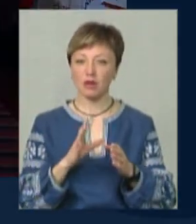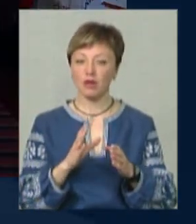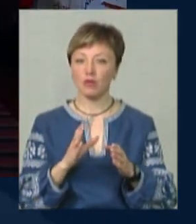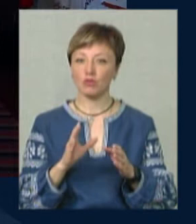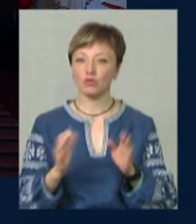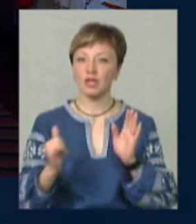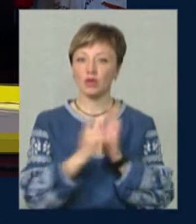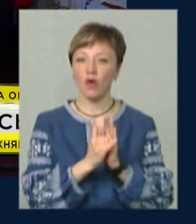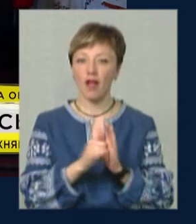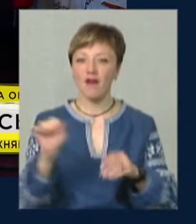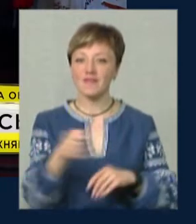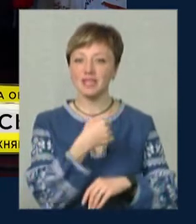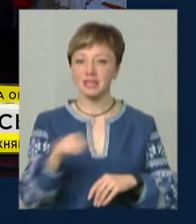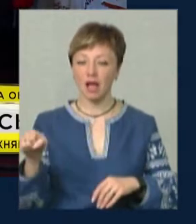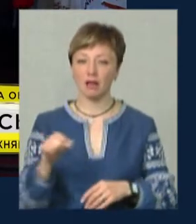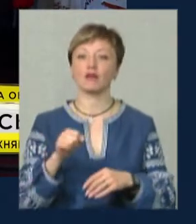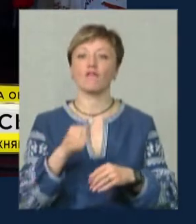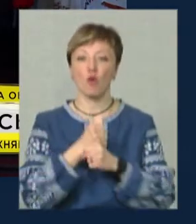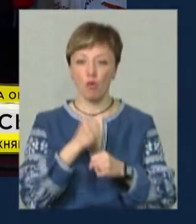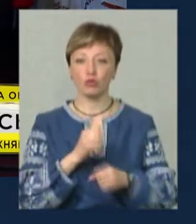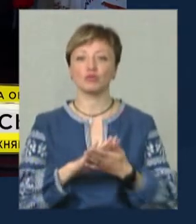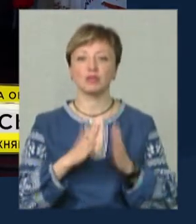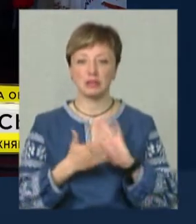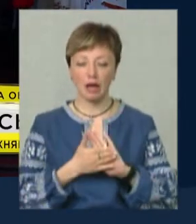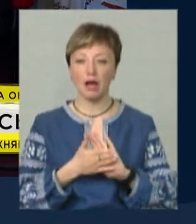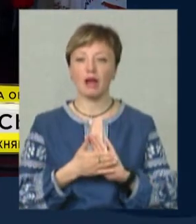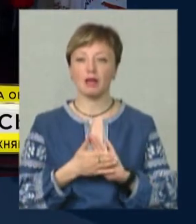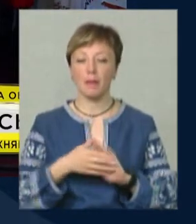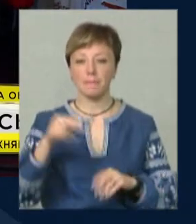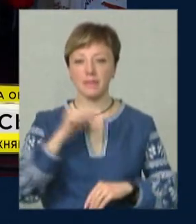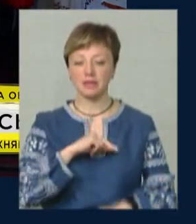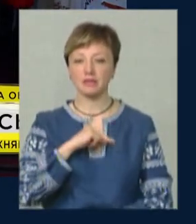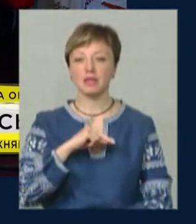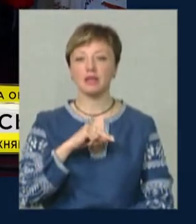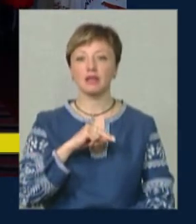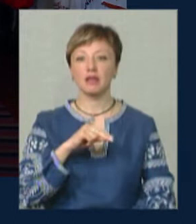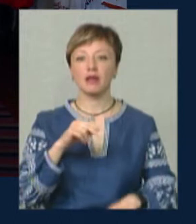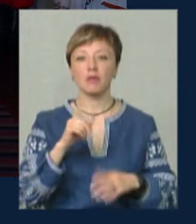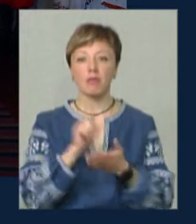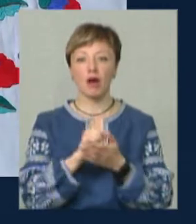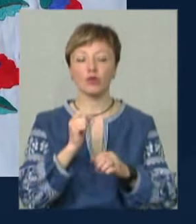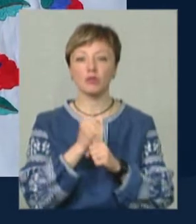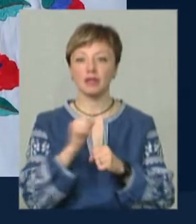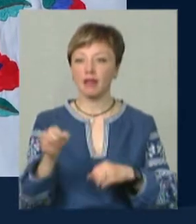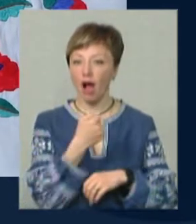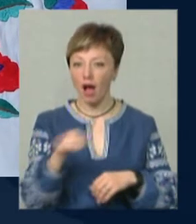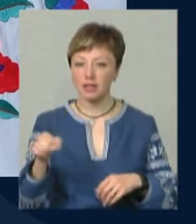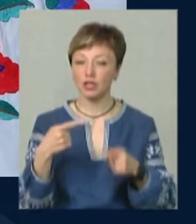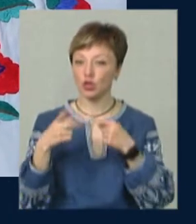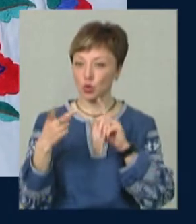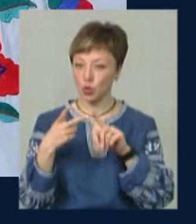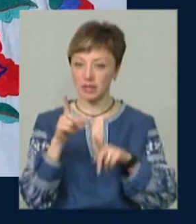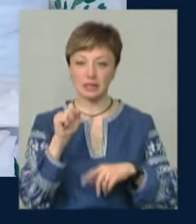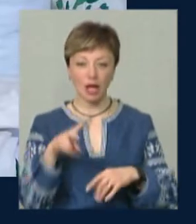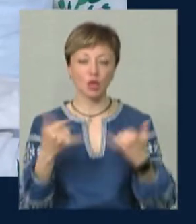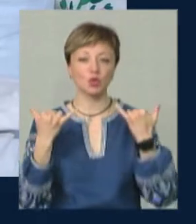верстат. Верстат має бути в робочому стані, де працівники обучені на ньому працювати, вони мають ткати. Інший зал